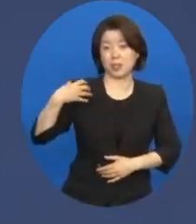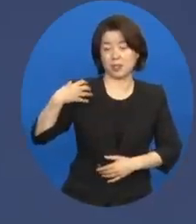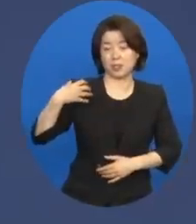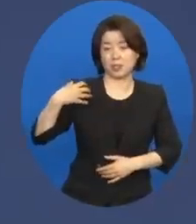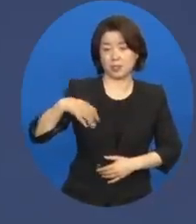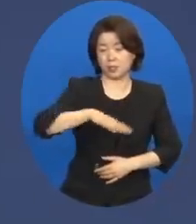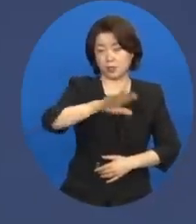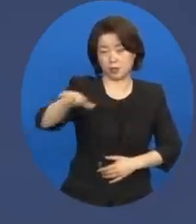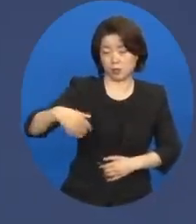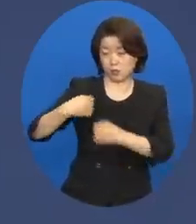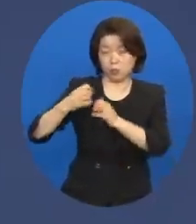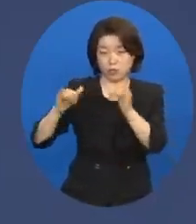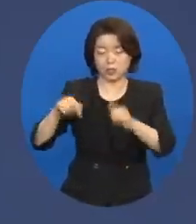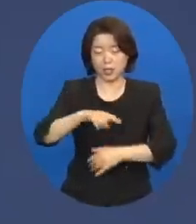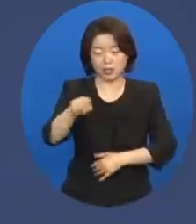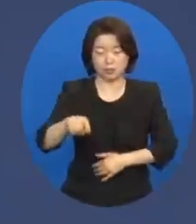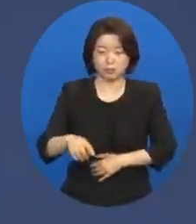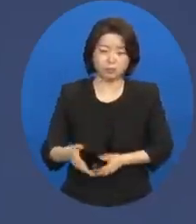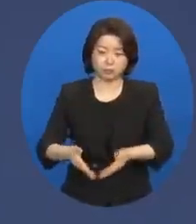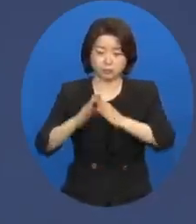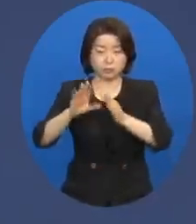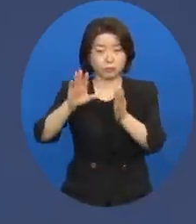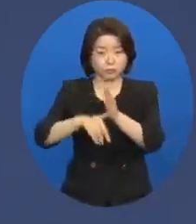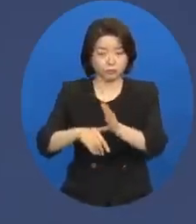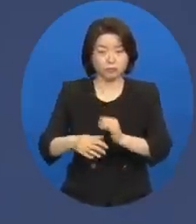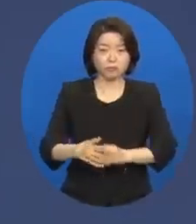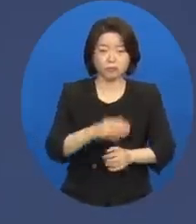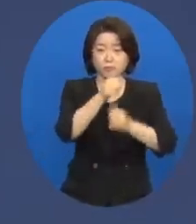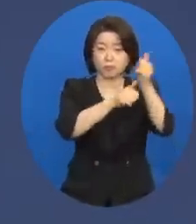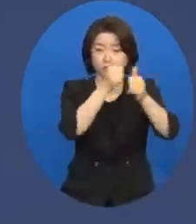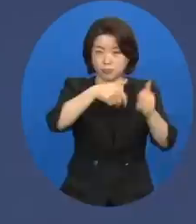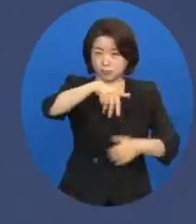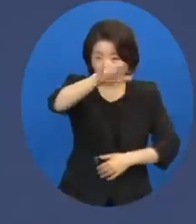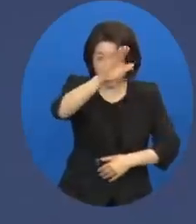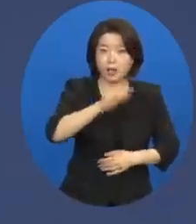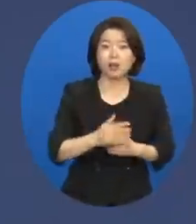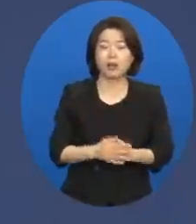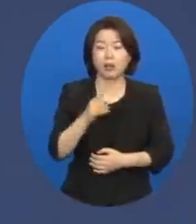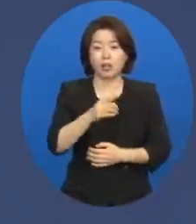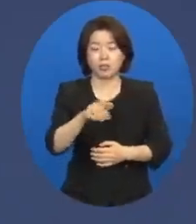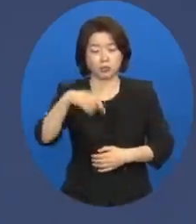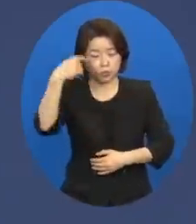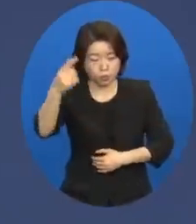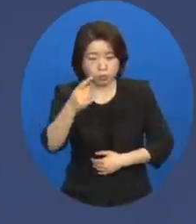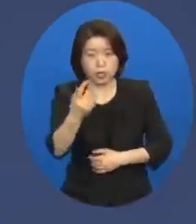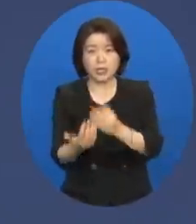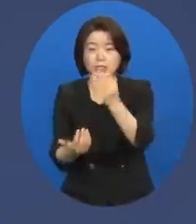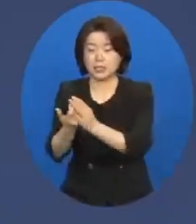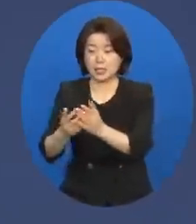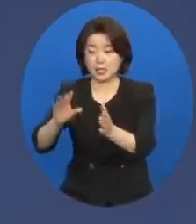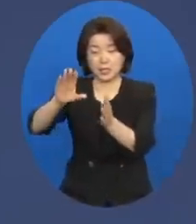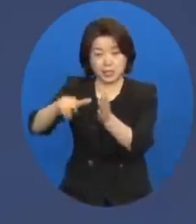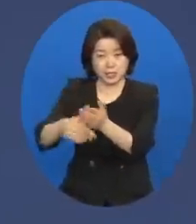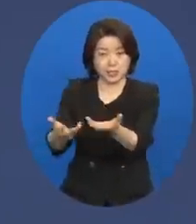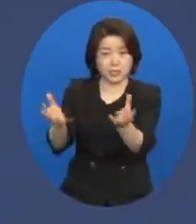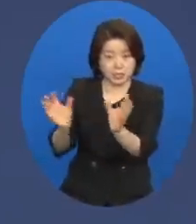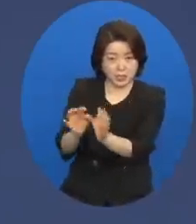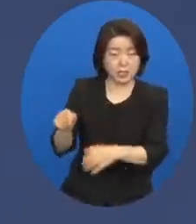사람들이 건국의 주역들이 다 이제 때가 돼서 열조에게로 돌아가매 그 후에 일어난 세대는